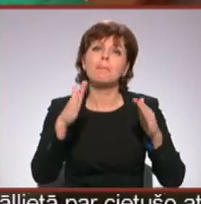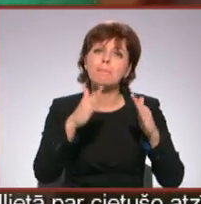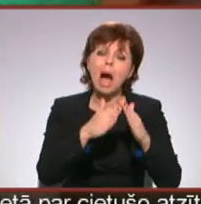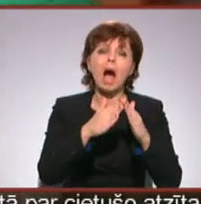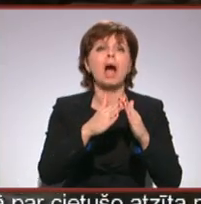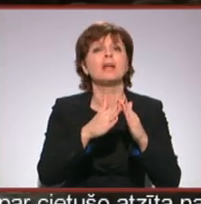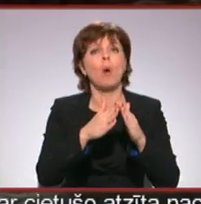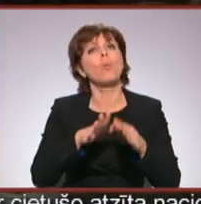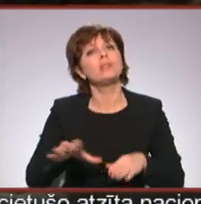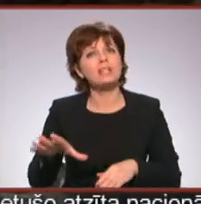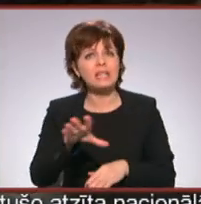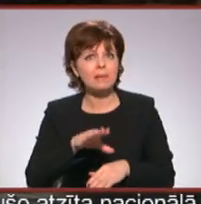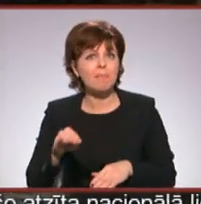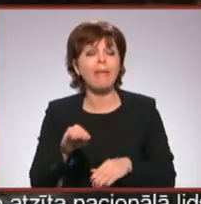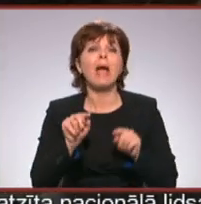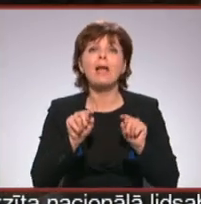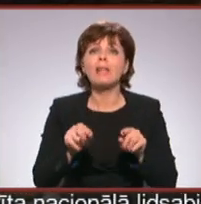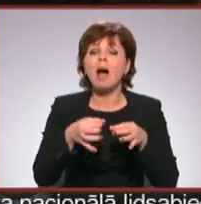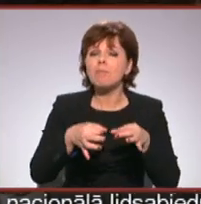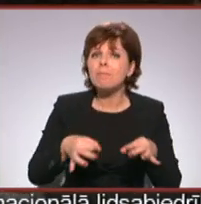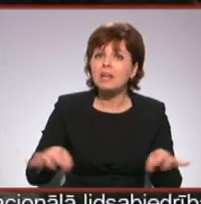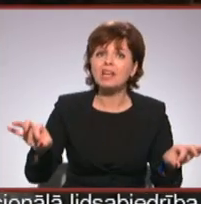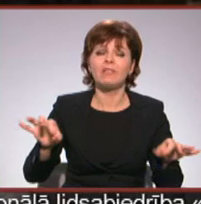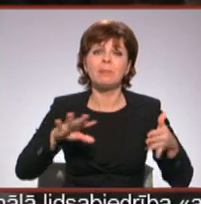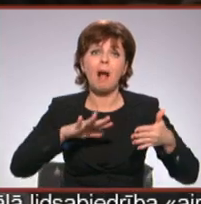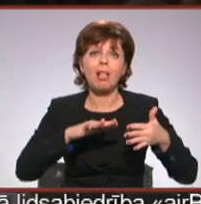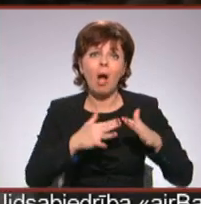brīvība, kas ir laukos un